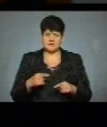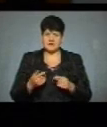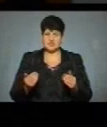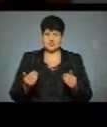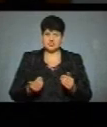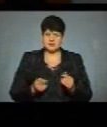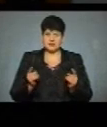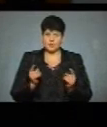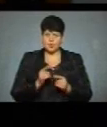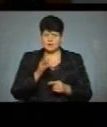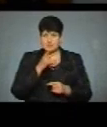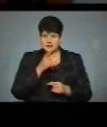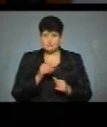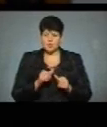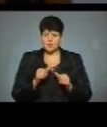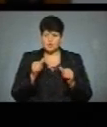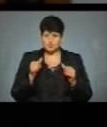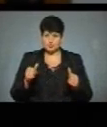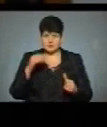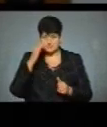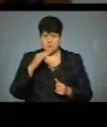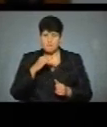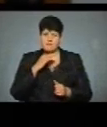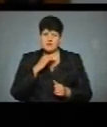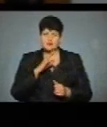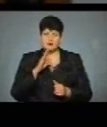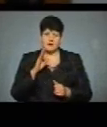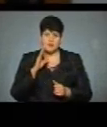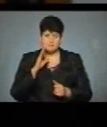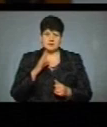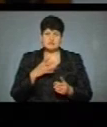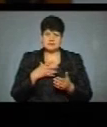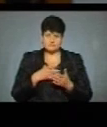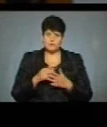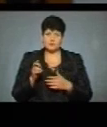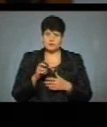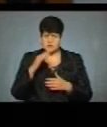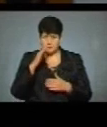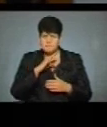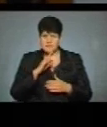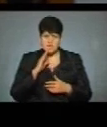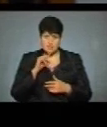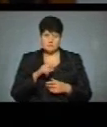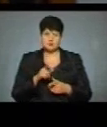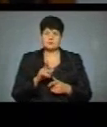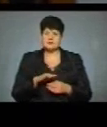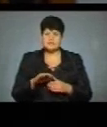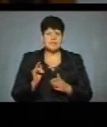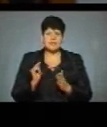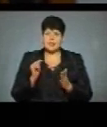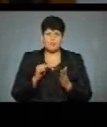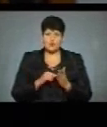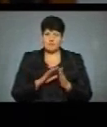короткий термін розлуки з батьками, які своїми біологічними батьками, щоб вони, діти, не попали